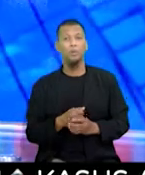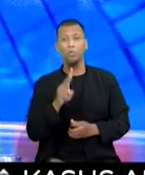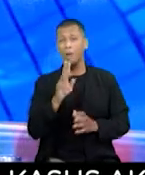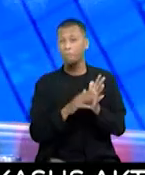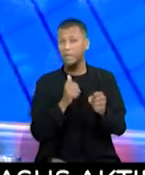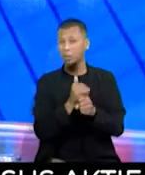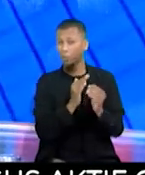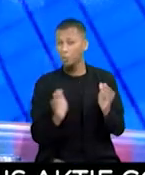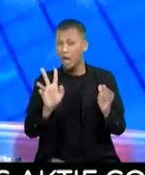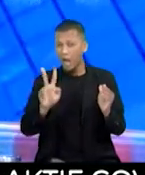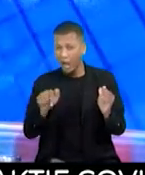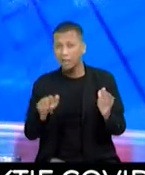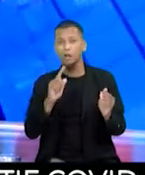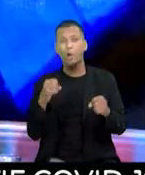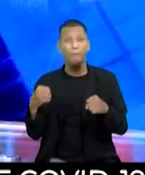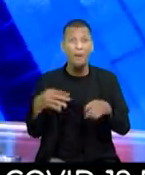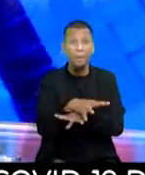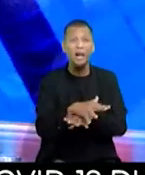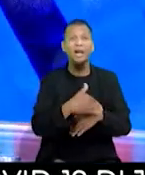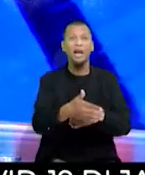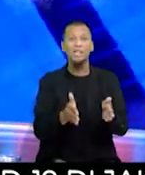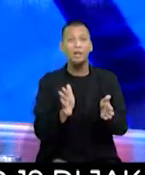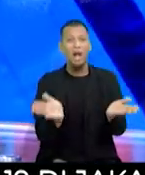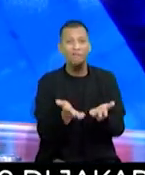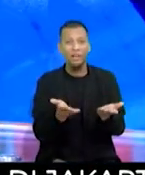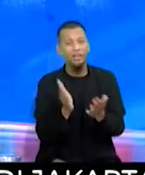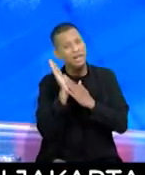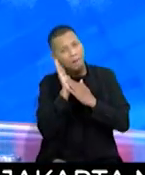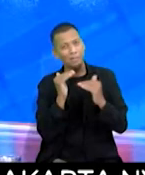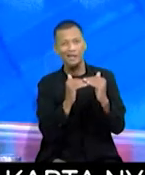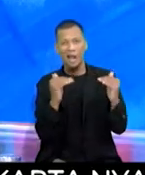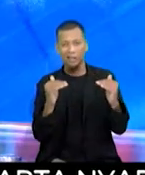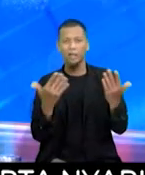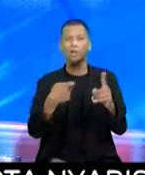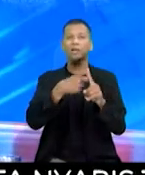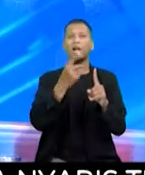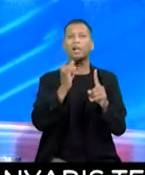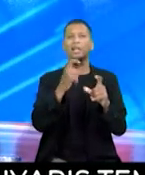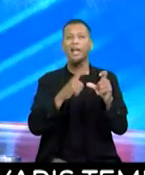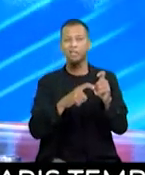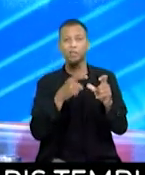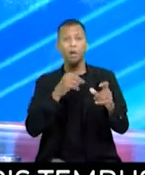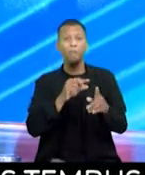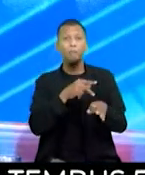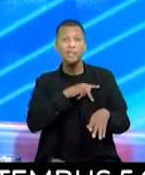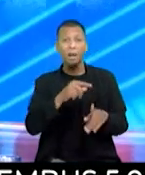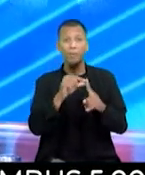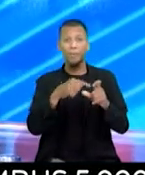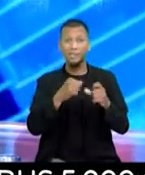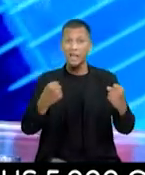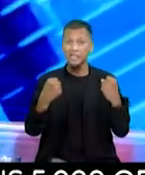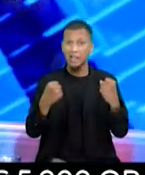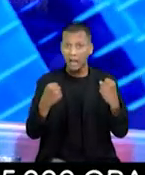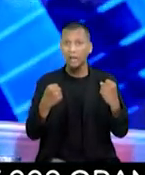Pemirsa, kurang dari 2 pekan lagi, penerapan kelas rawat inap standar atau KRIS untuk peserta BPJS Kesehatan yang merupakan peleburan kelas 1,